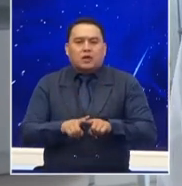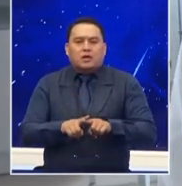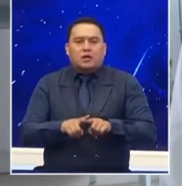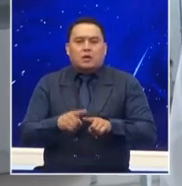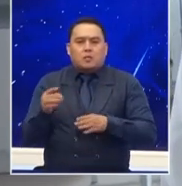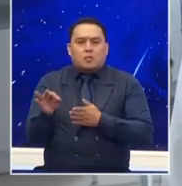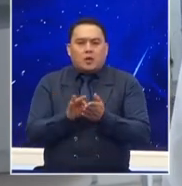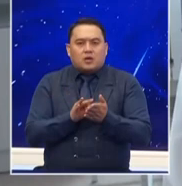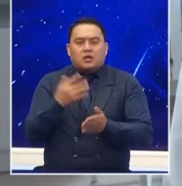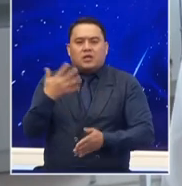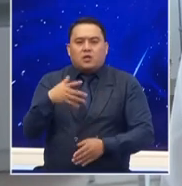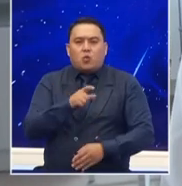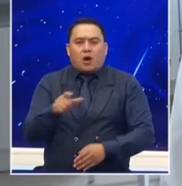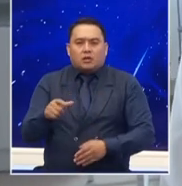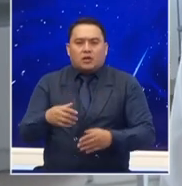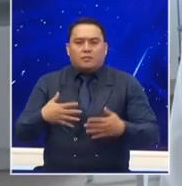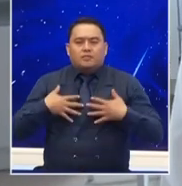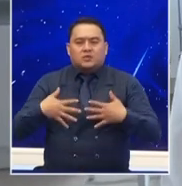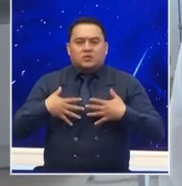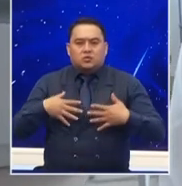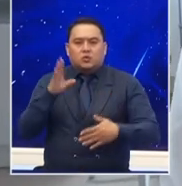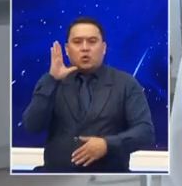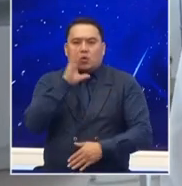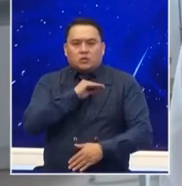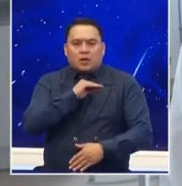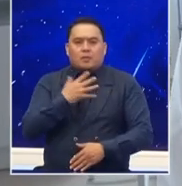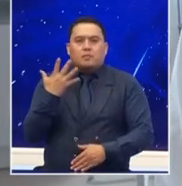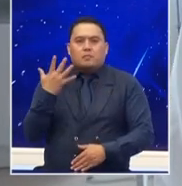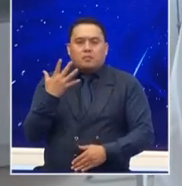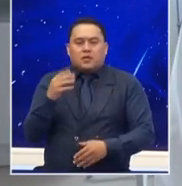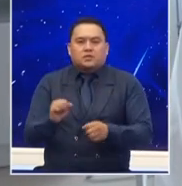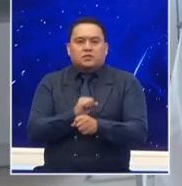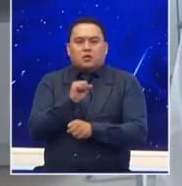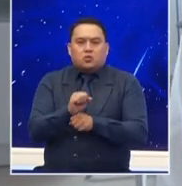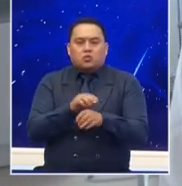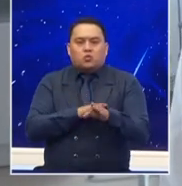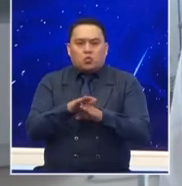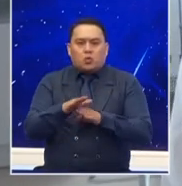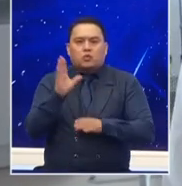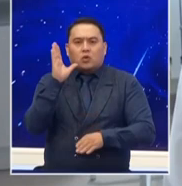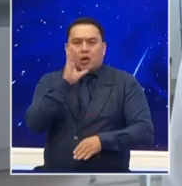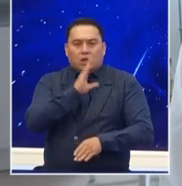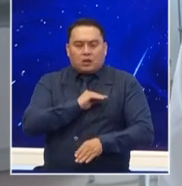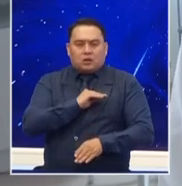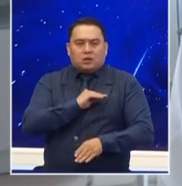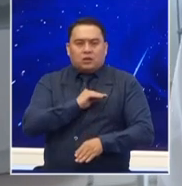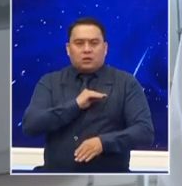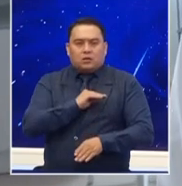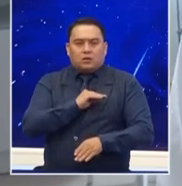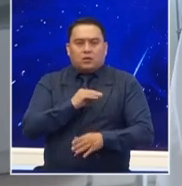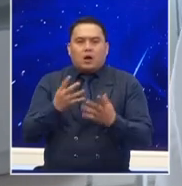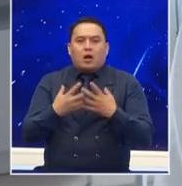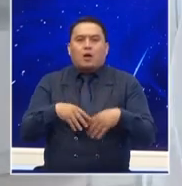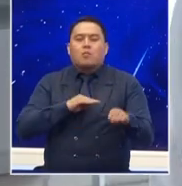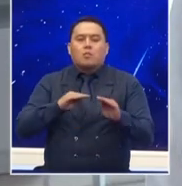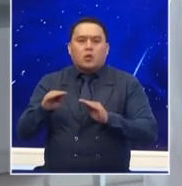бір уақытта бұл 50 науқасқа бірден оттегі бере алады. Және 5 кислородтық баллонды толтыруға шамасыз жететін үлкен құрылғы.